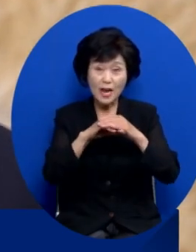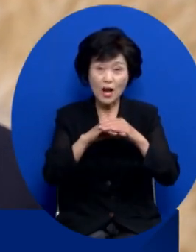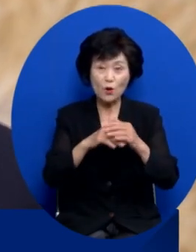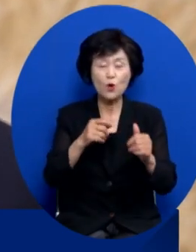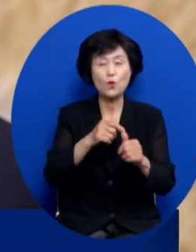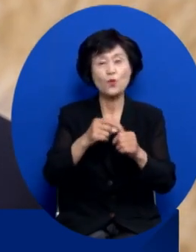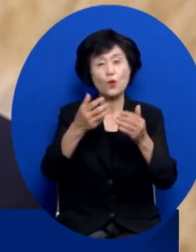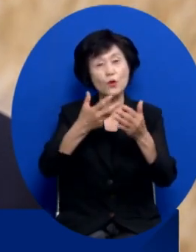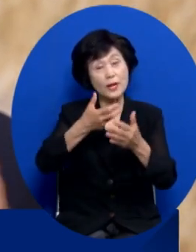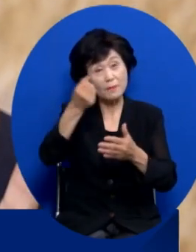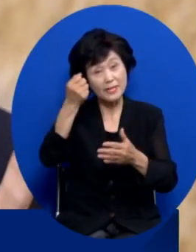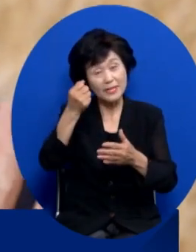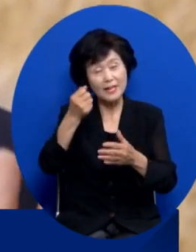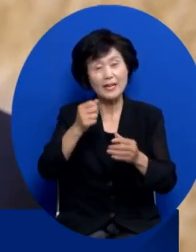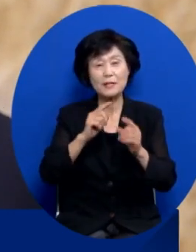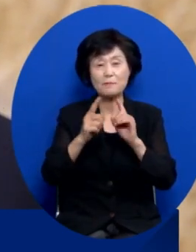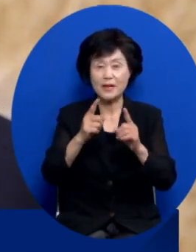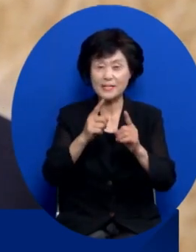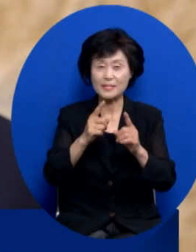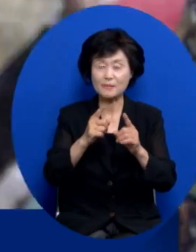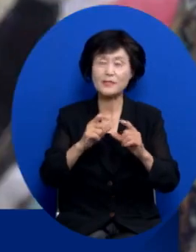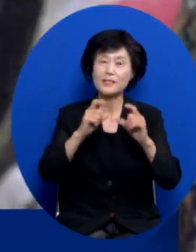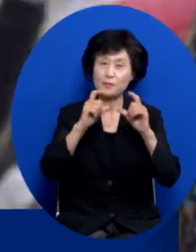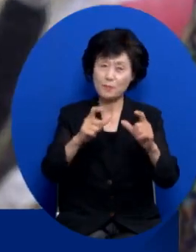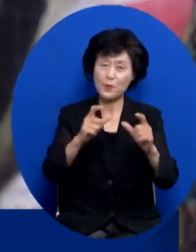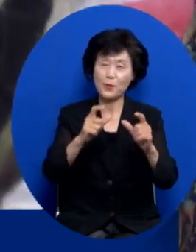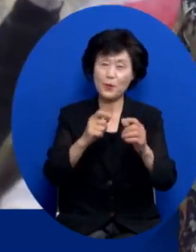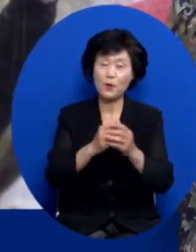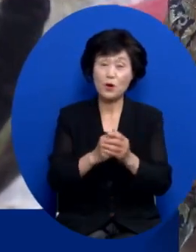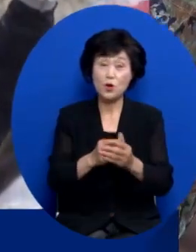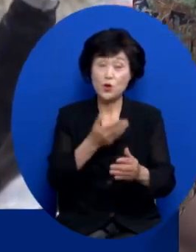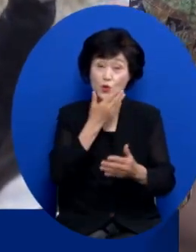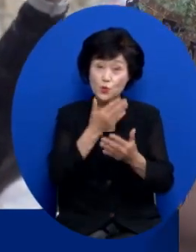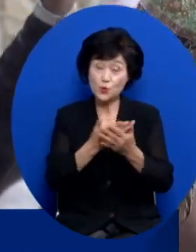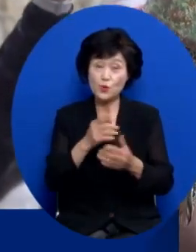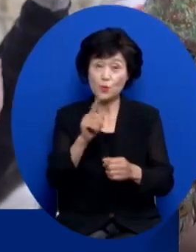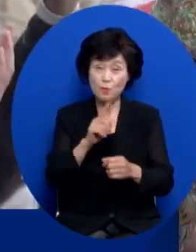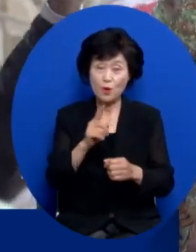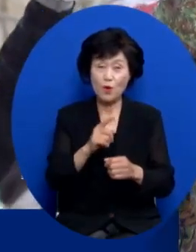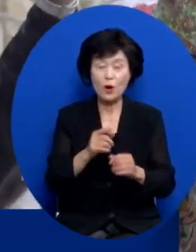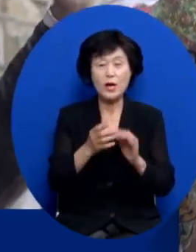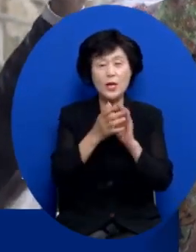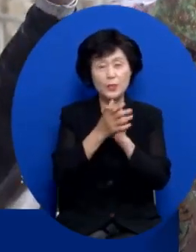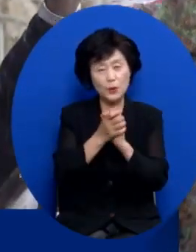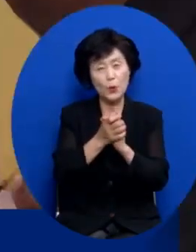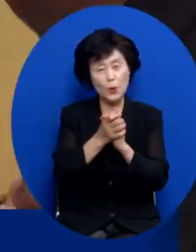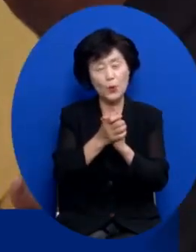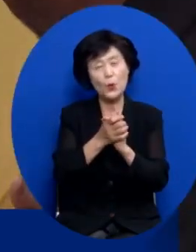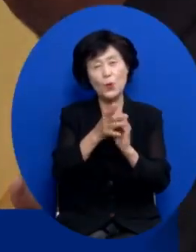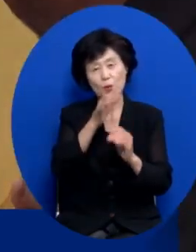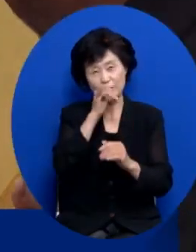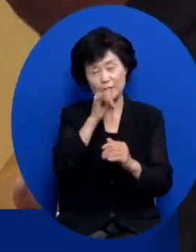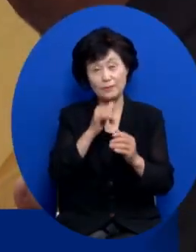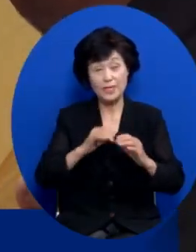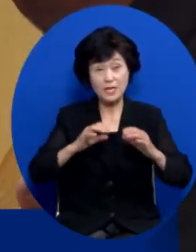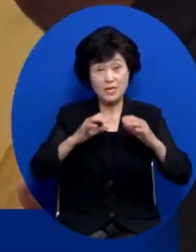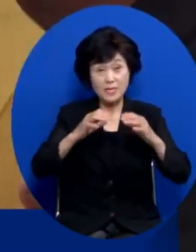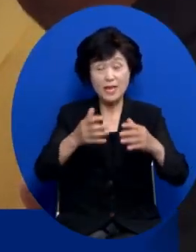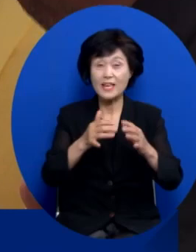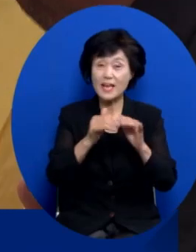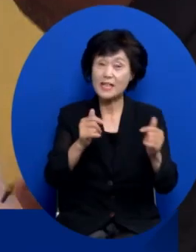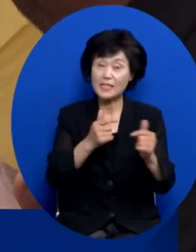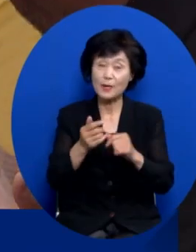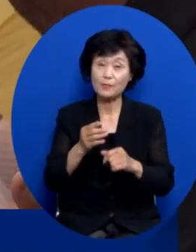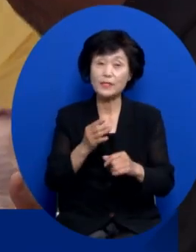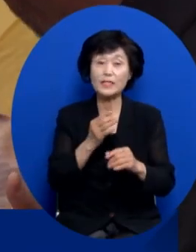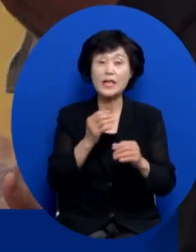하는 거기에 말씀을 좀 선포했고 핵심은 바로 기도에 달려 있기 때문에 전 세계가 중보자들이